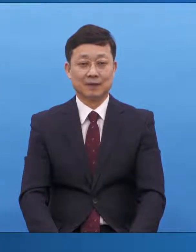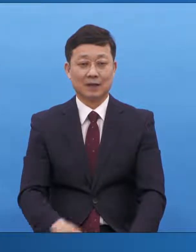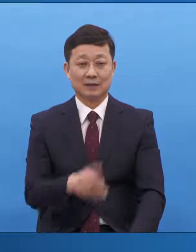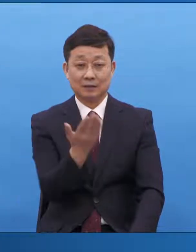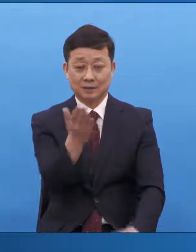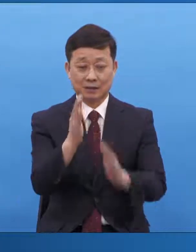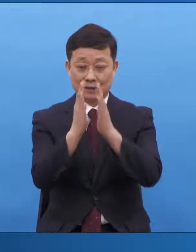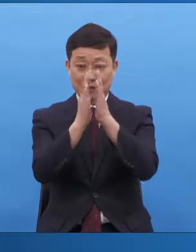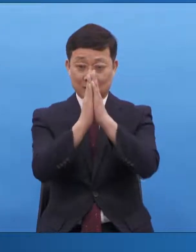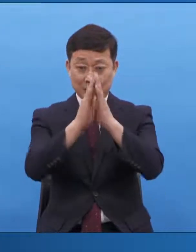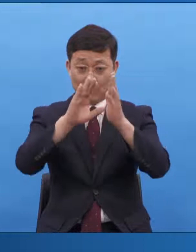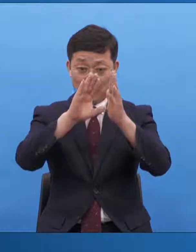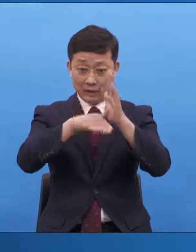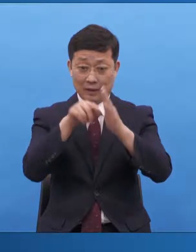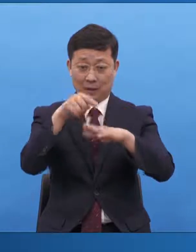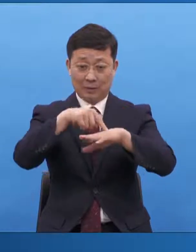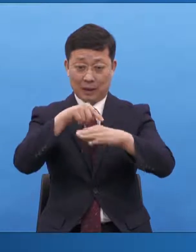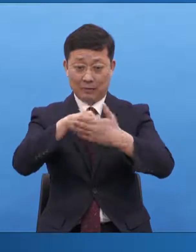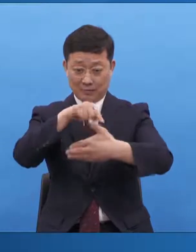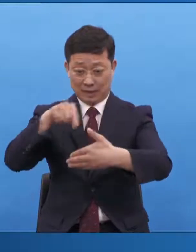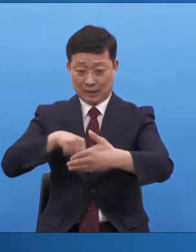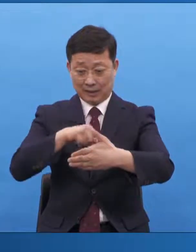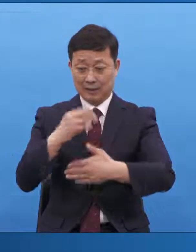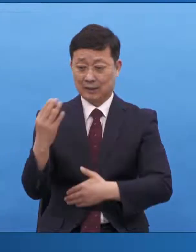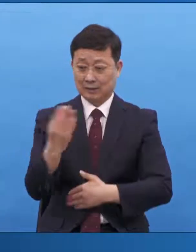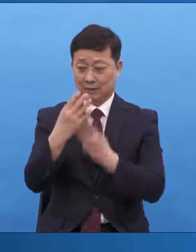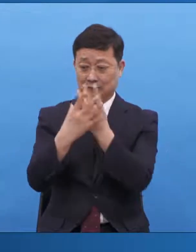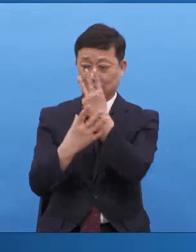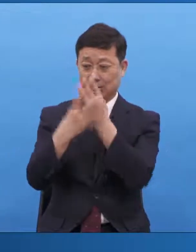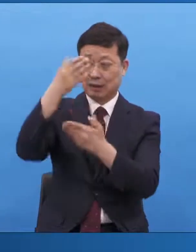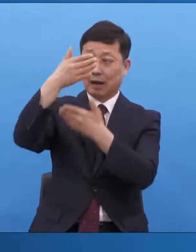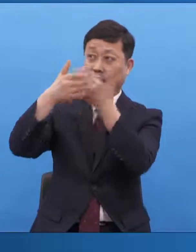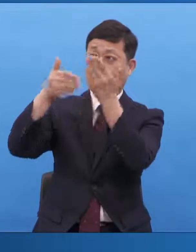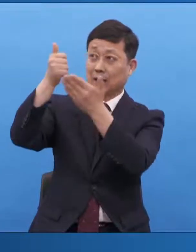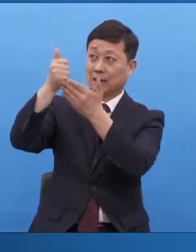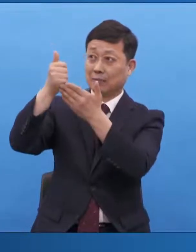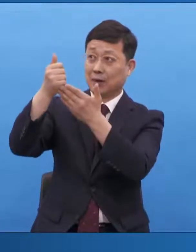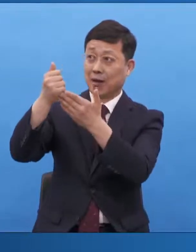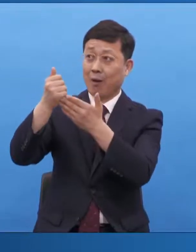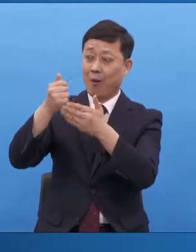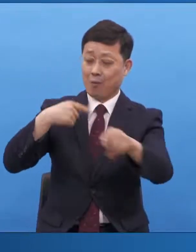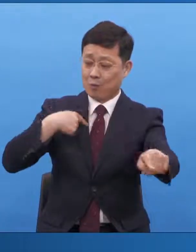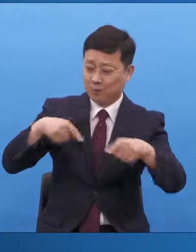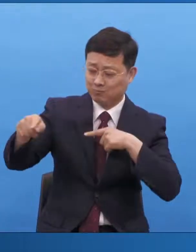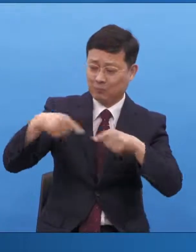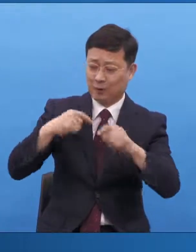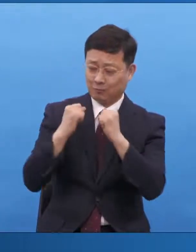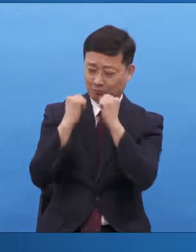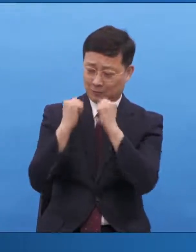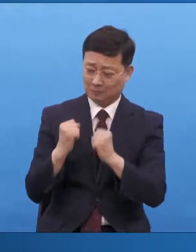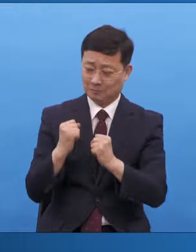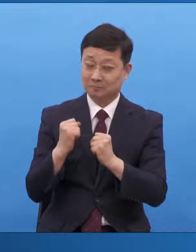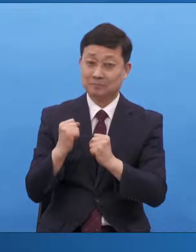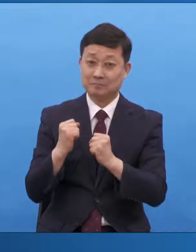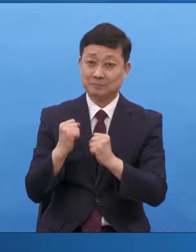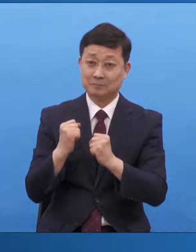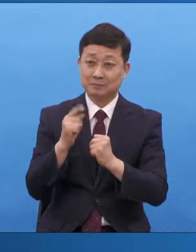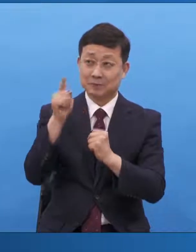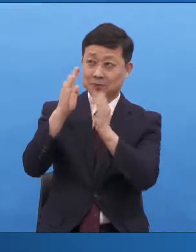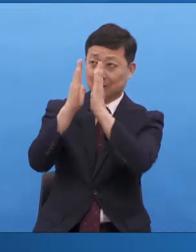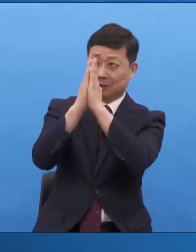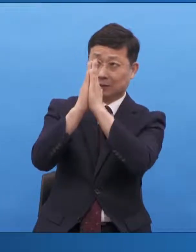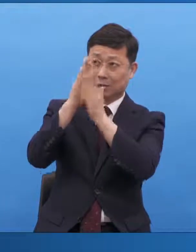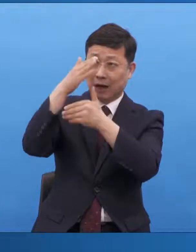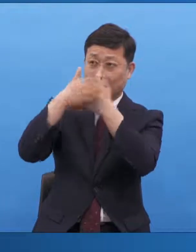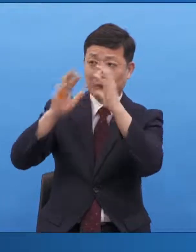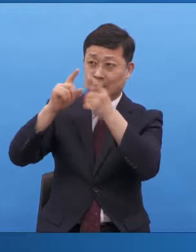성삼위 하나님 역사에 나기 시작합니다. Right now, as you pray, the works of the Triune God are taking place inside of you. 이게 이 기도하니까 계속